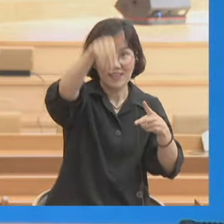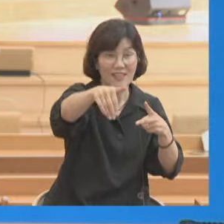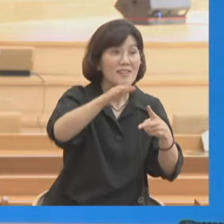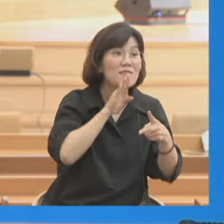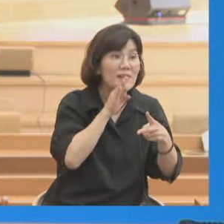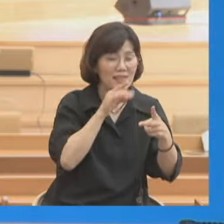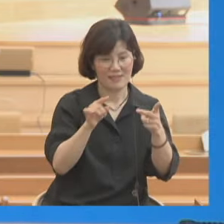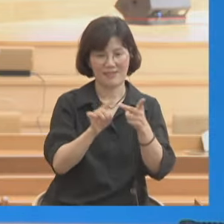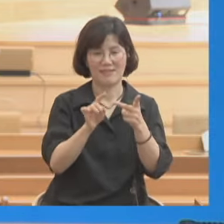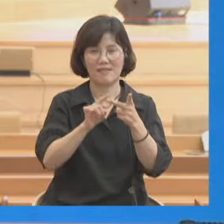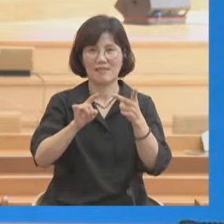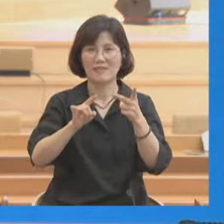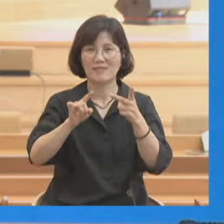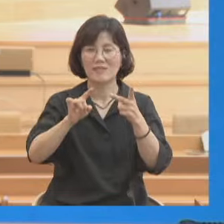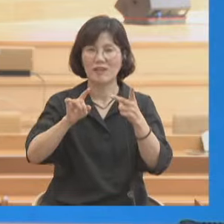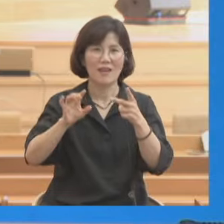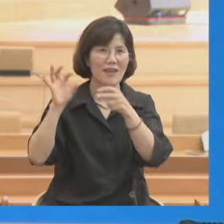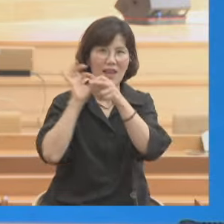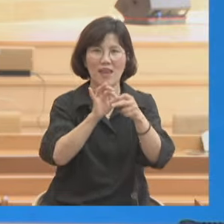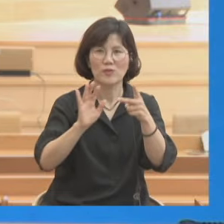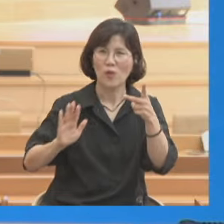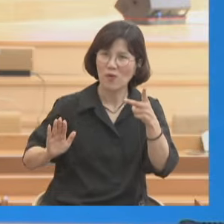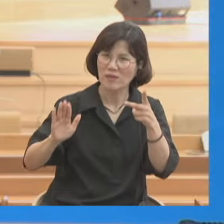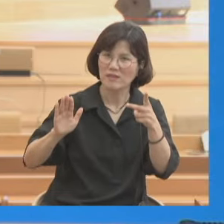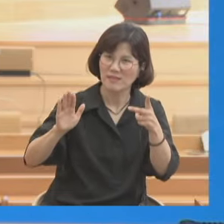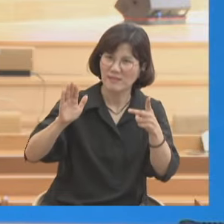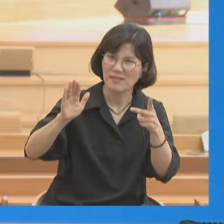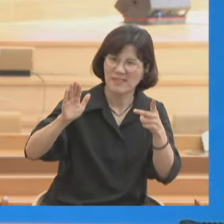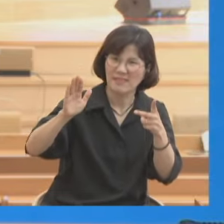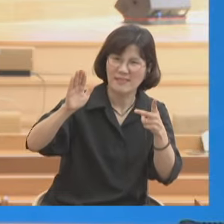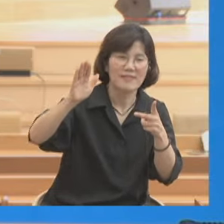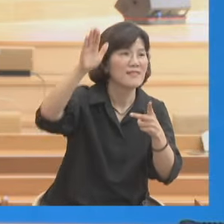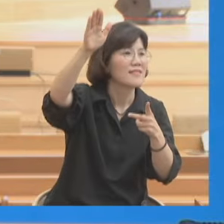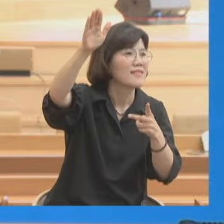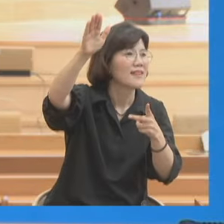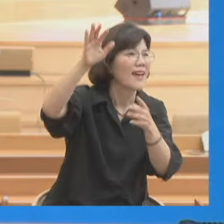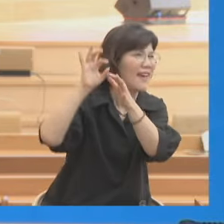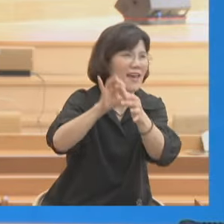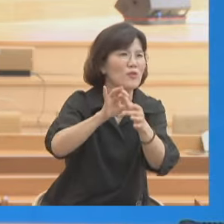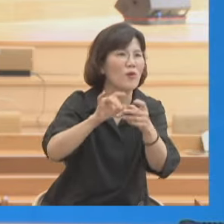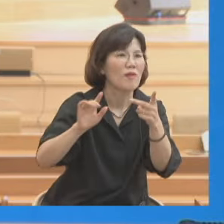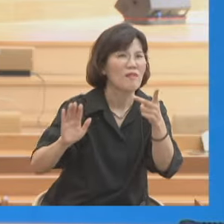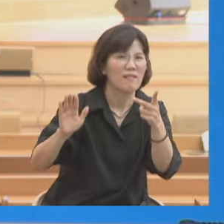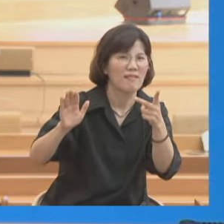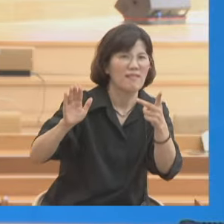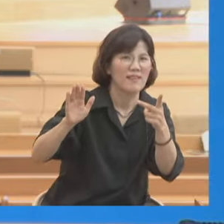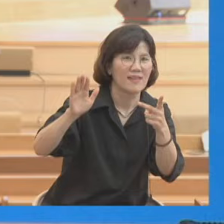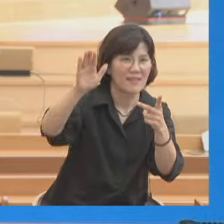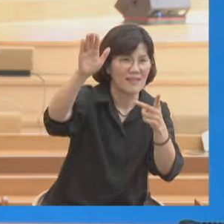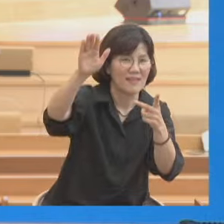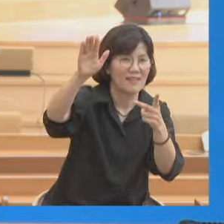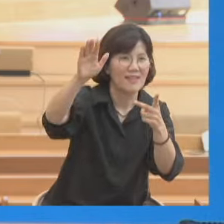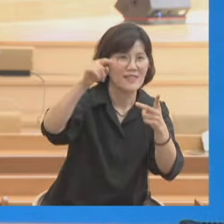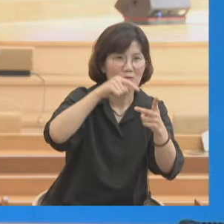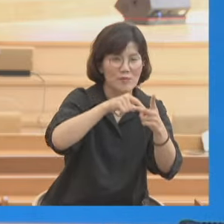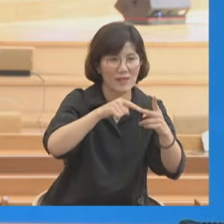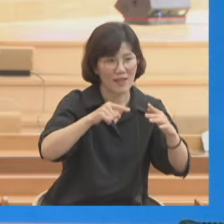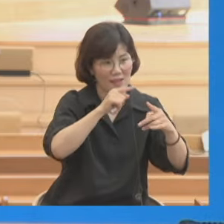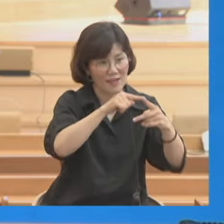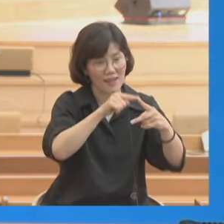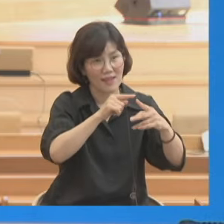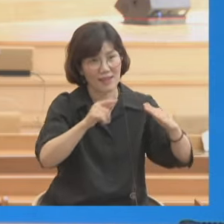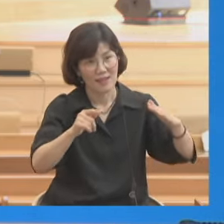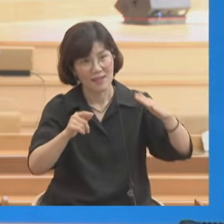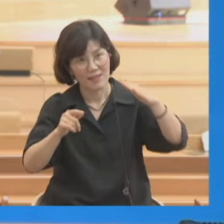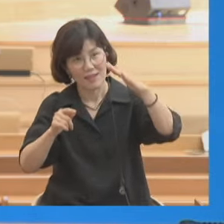반대로 이게 올라가는 변화의 쌍곡선을 그리는데 요때 갈아타야 된다 이 말인 거예요. 뭔